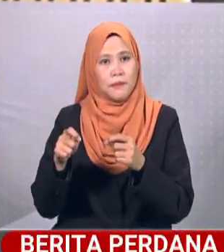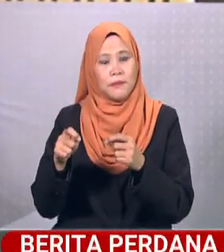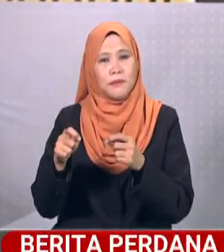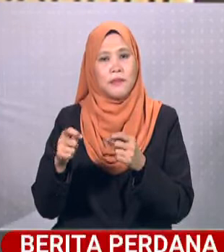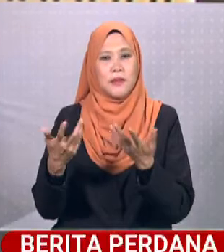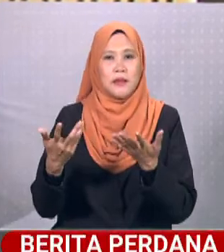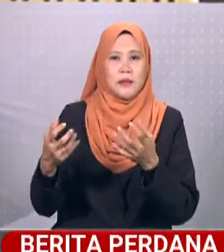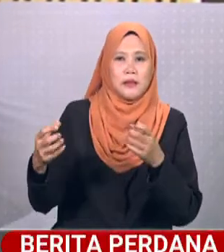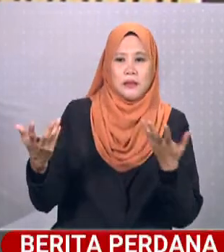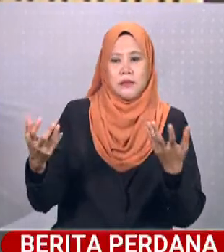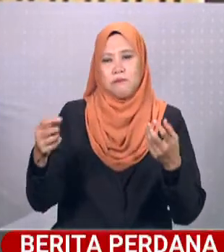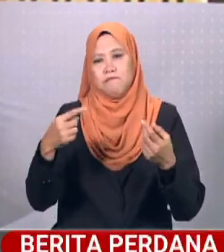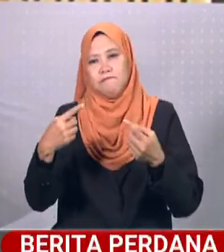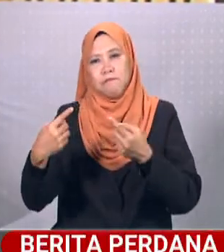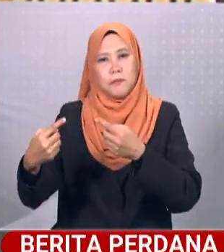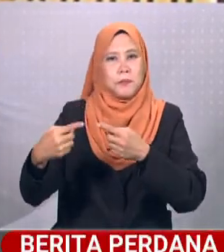melagukan atau